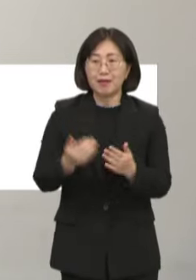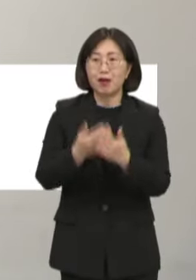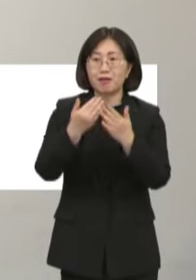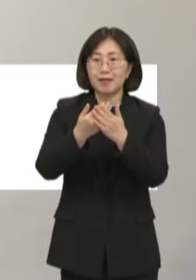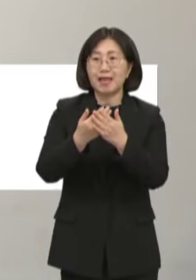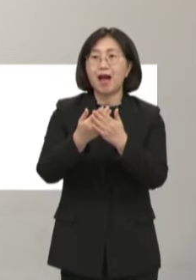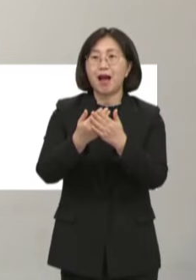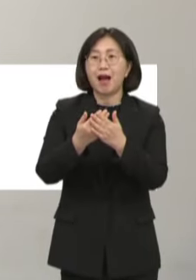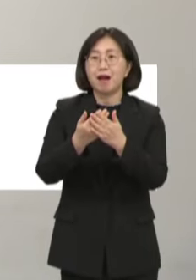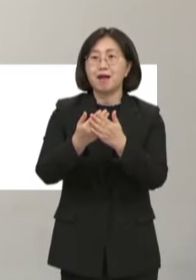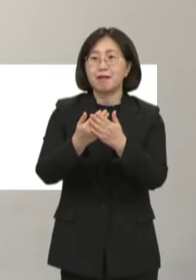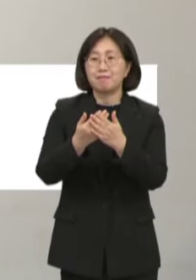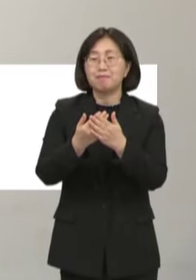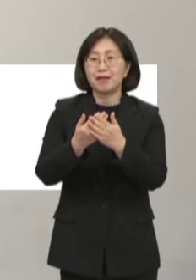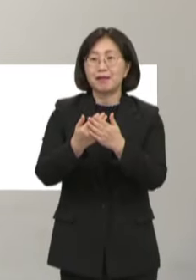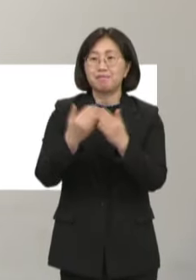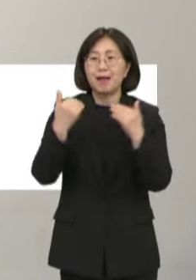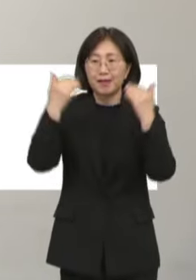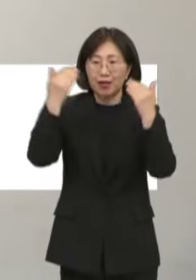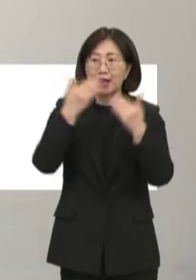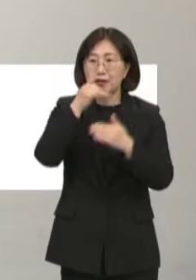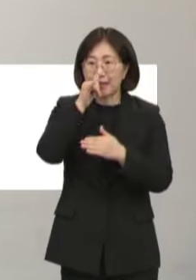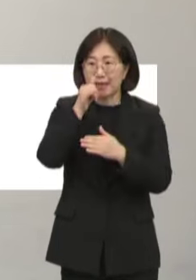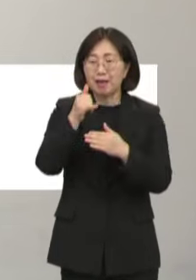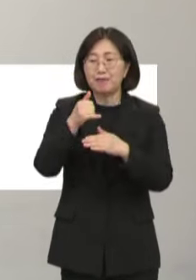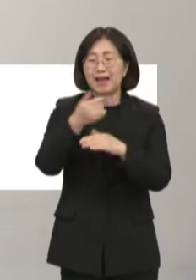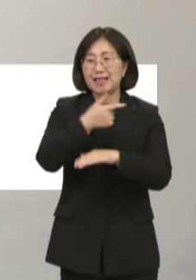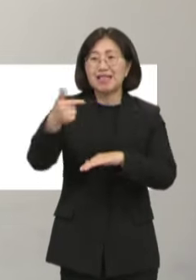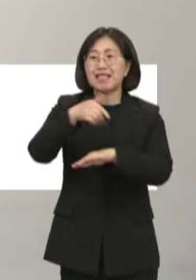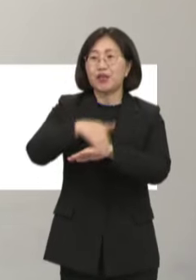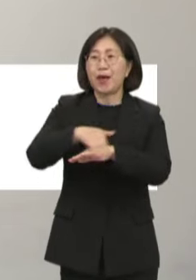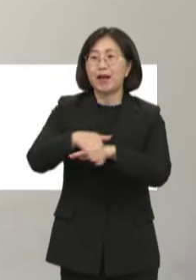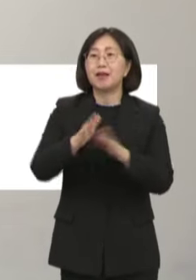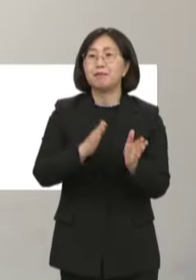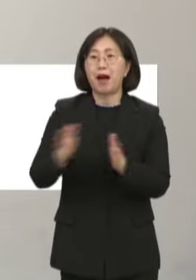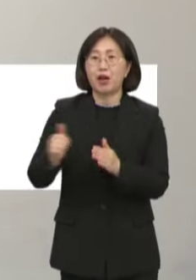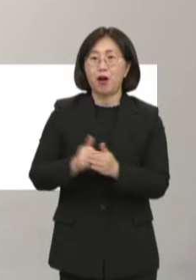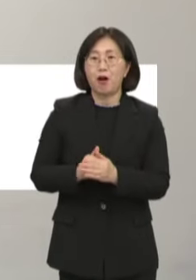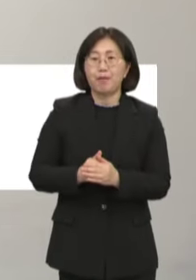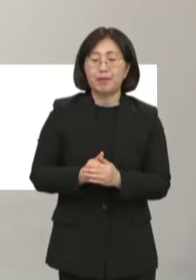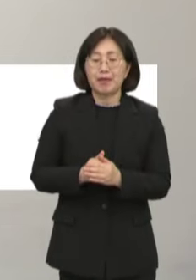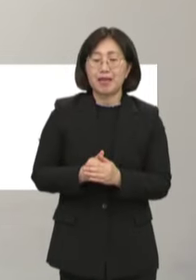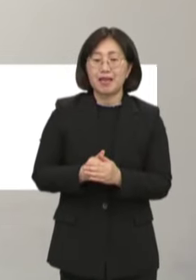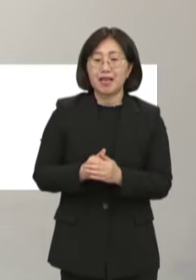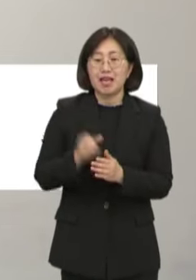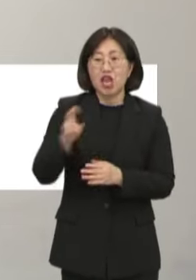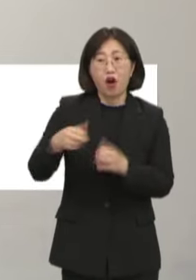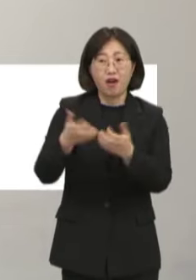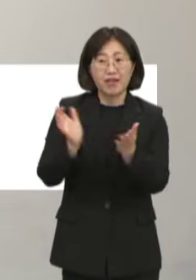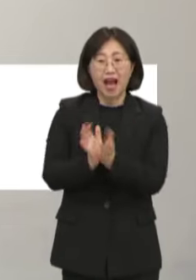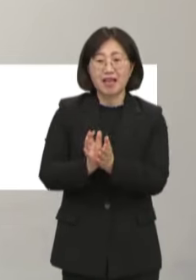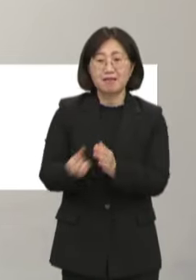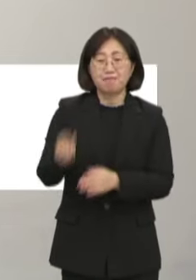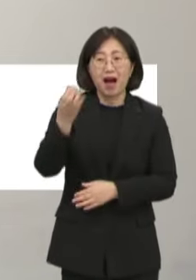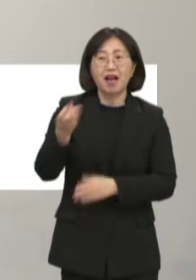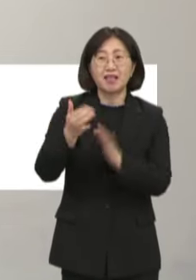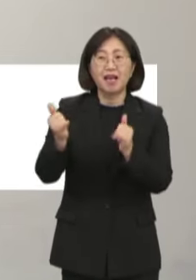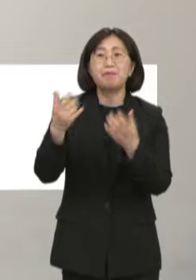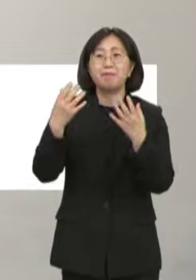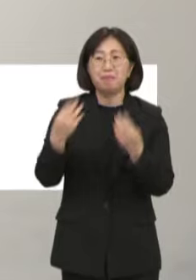마스터 플랜을 좀 내놓을 생각입니다. 집권 세력이 다수당이 돼야 그리고 윤석열